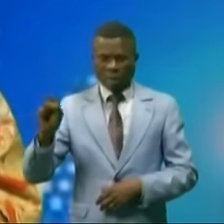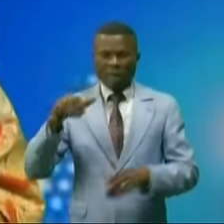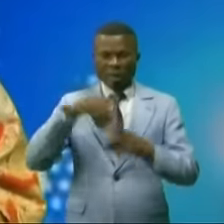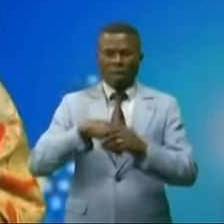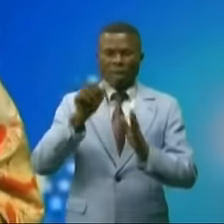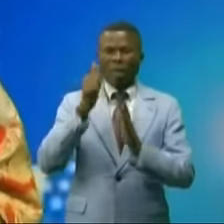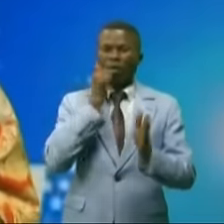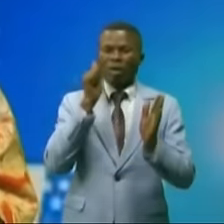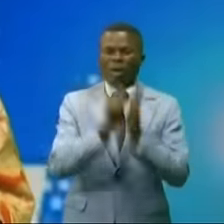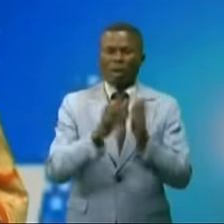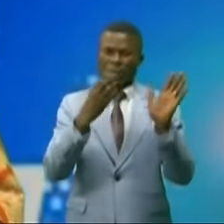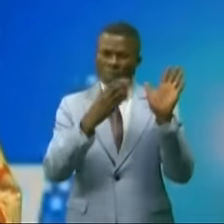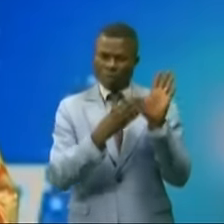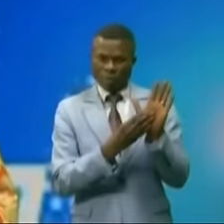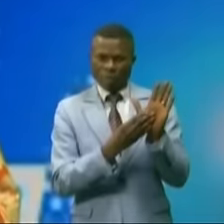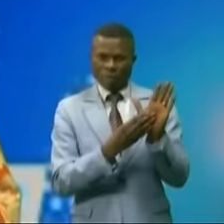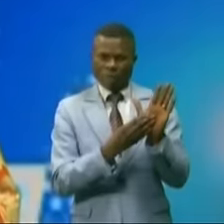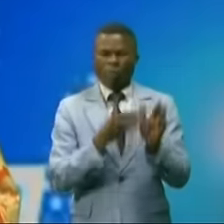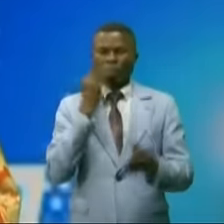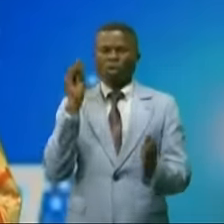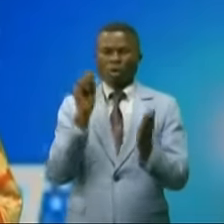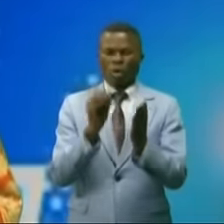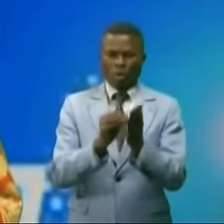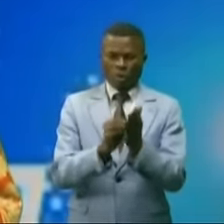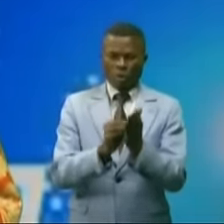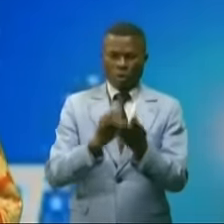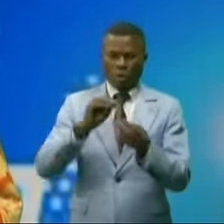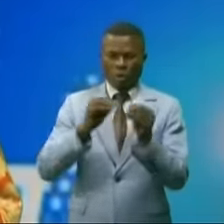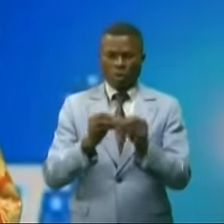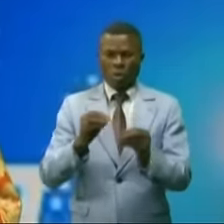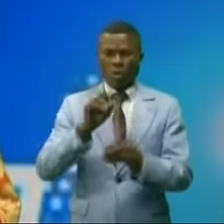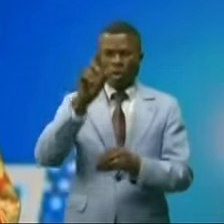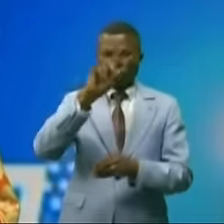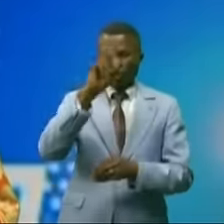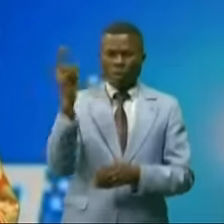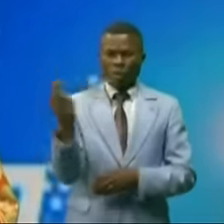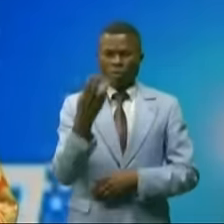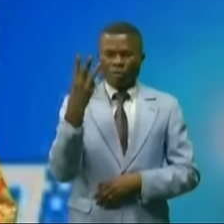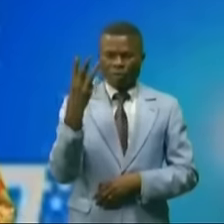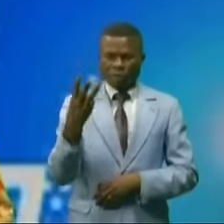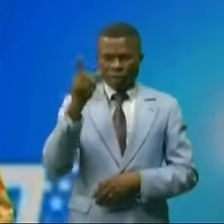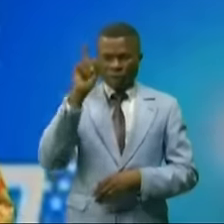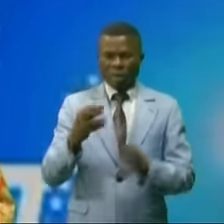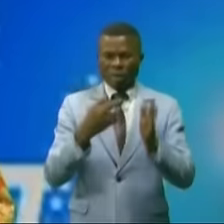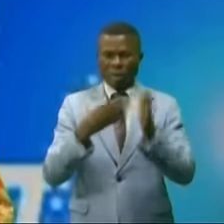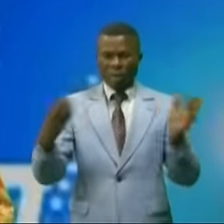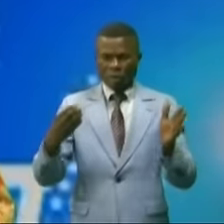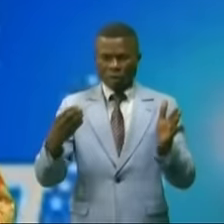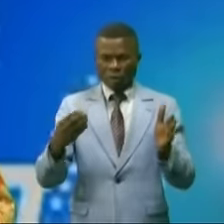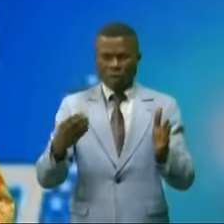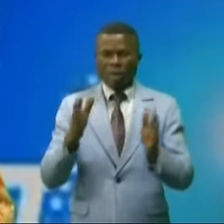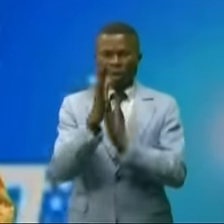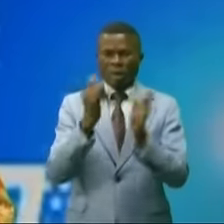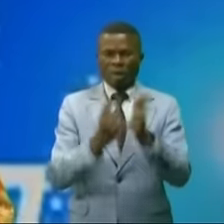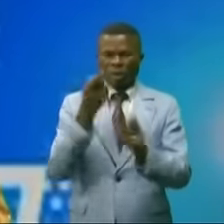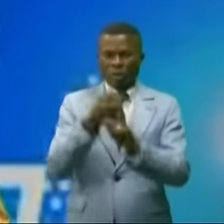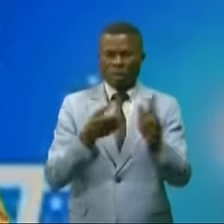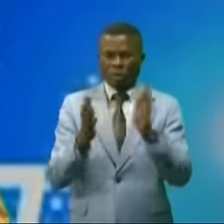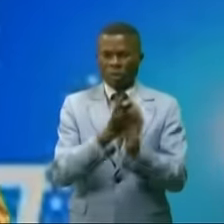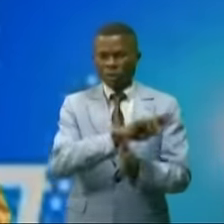article 9, revu l'ordonnance numéro 23-190 du 16 octobre 2023